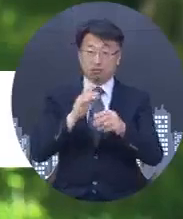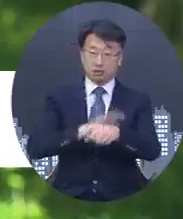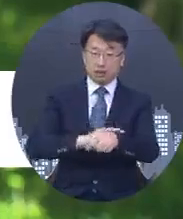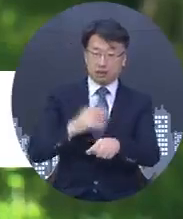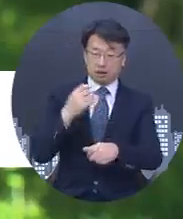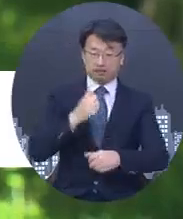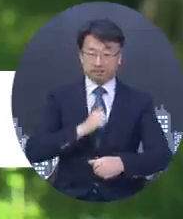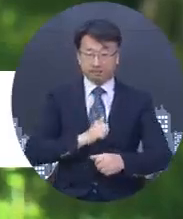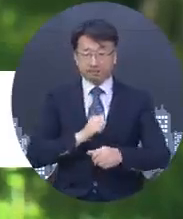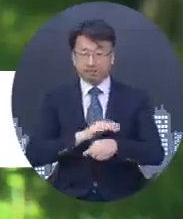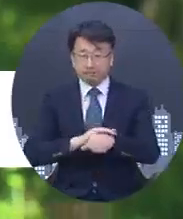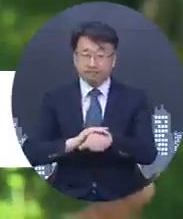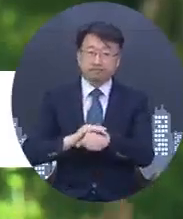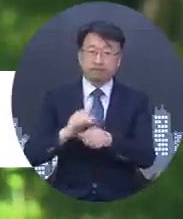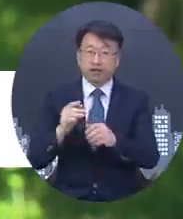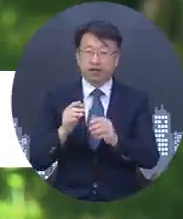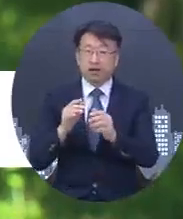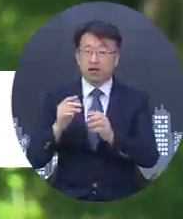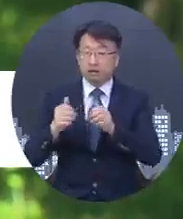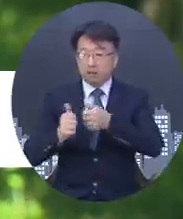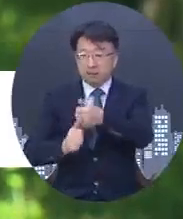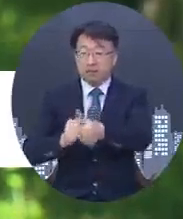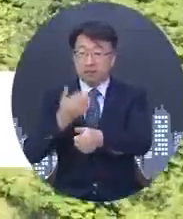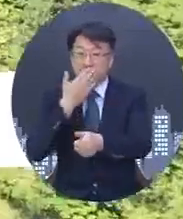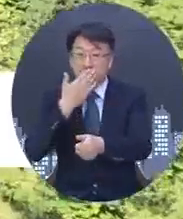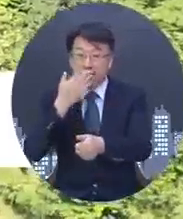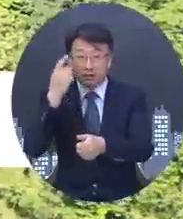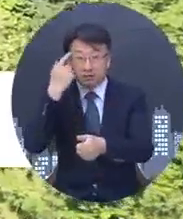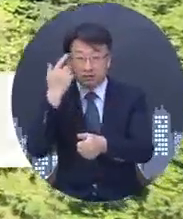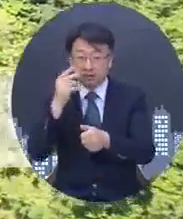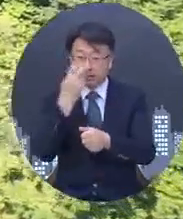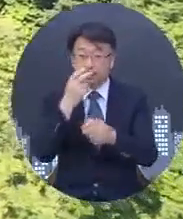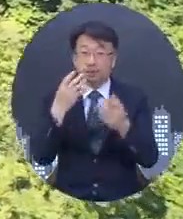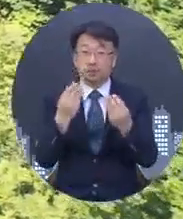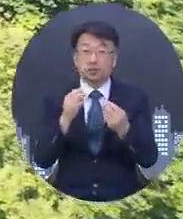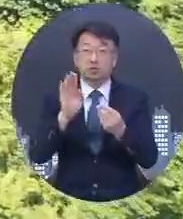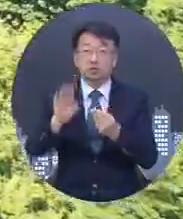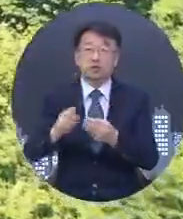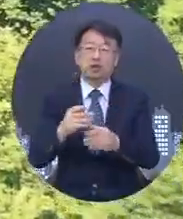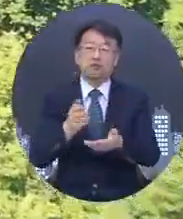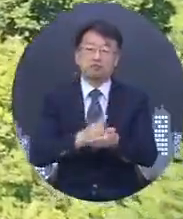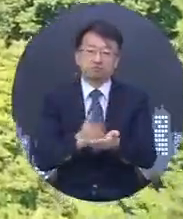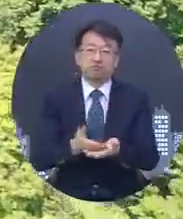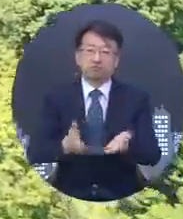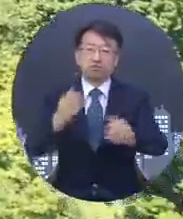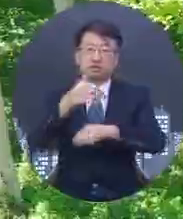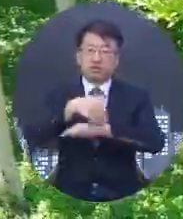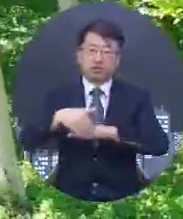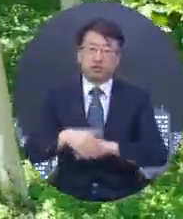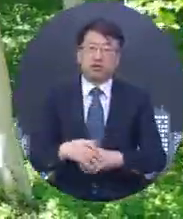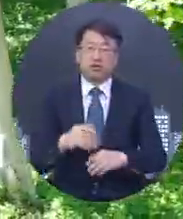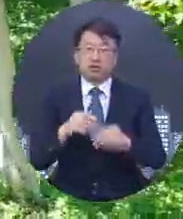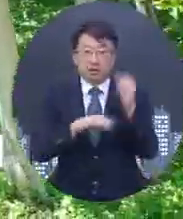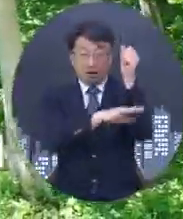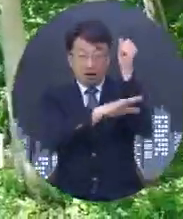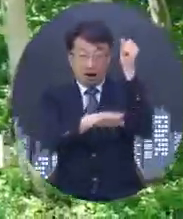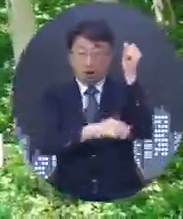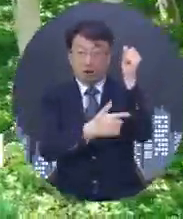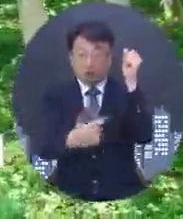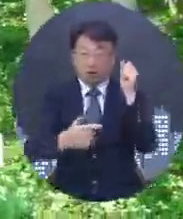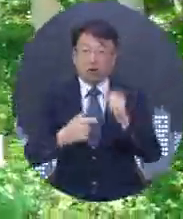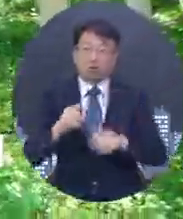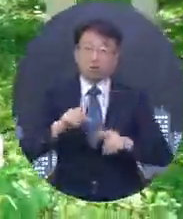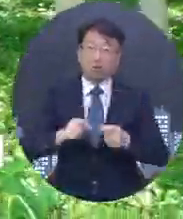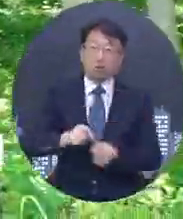파악을 해가지고 일반에게 그 보급할 예정으로 그렇게. 넓은 그늘과 풍부한 산소를 제공하고 오랫동안 사는